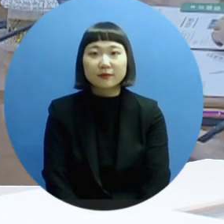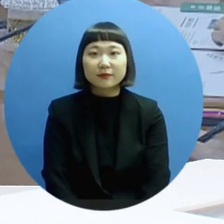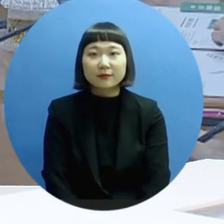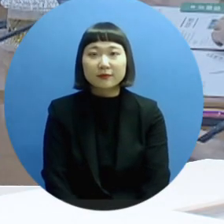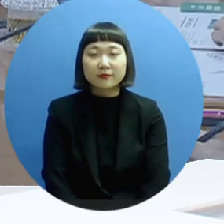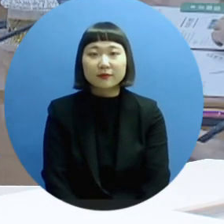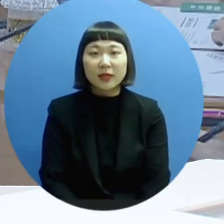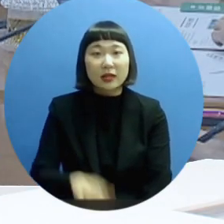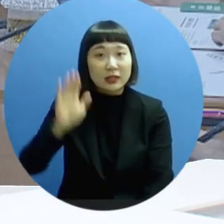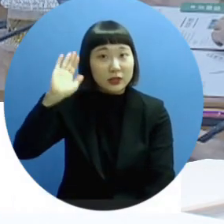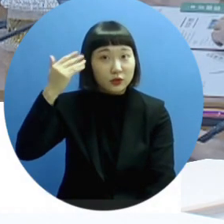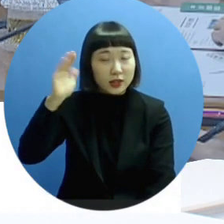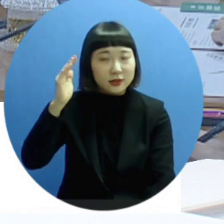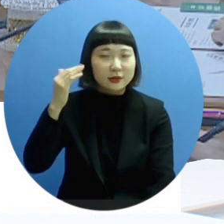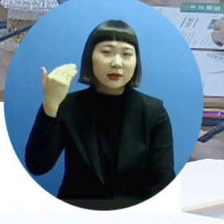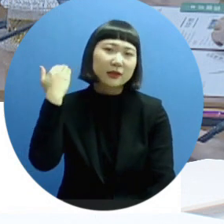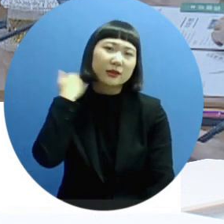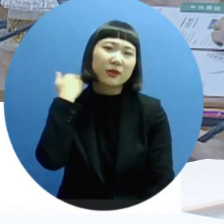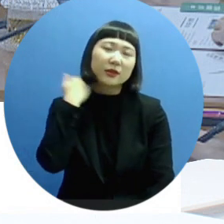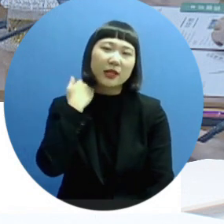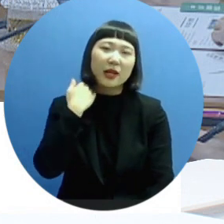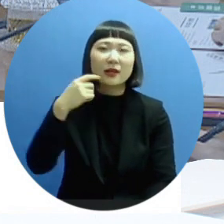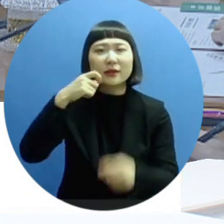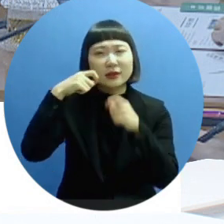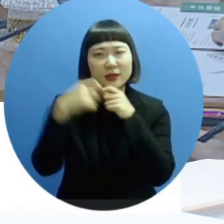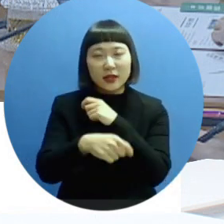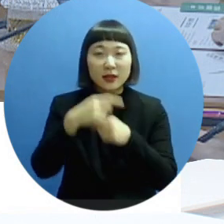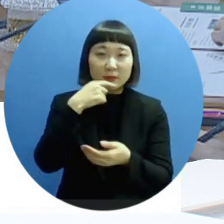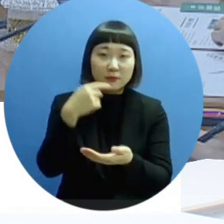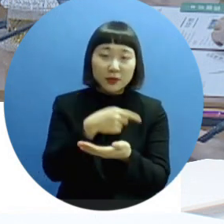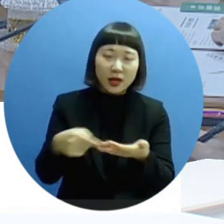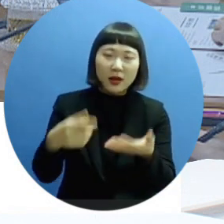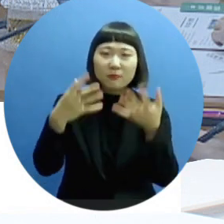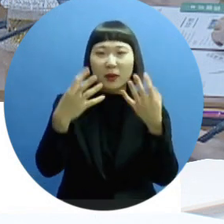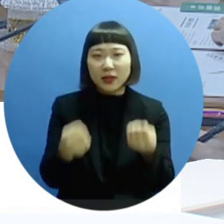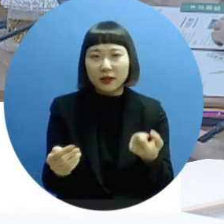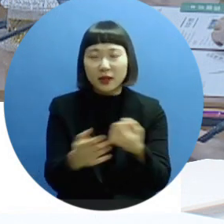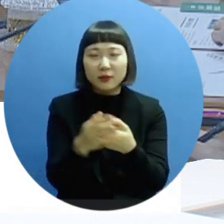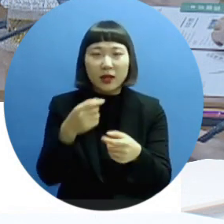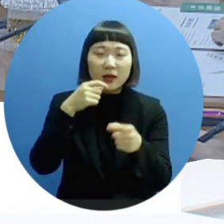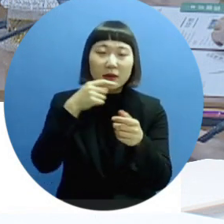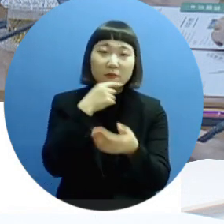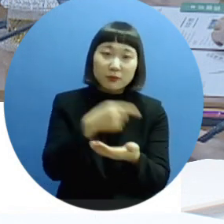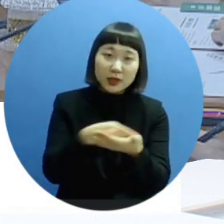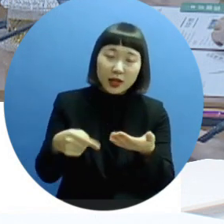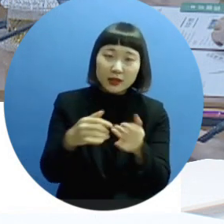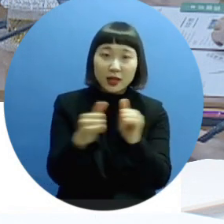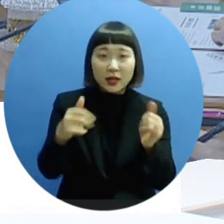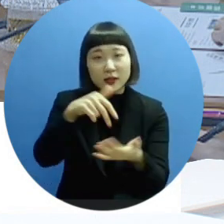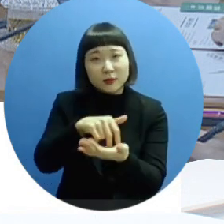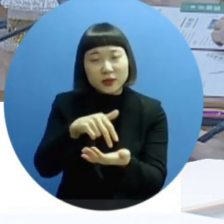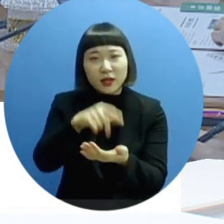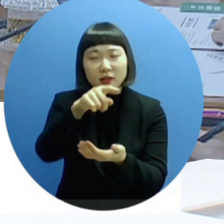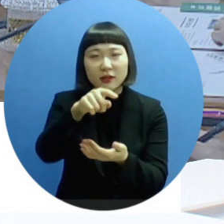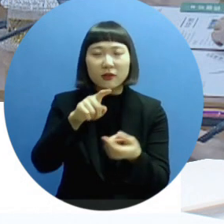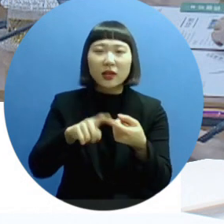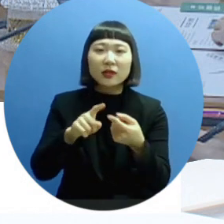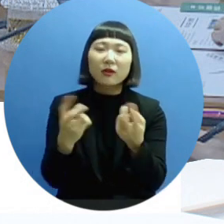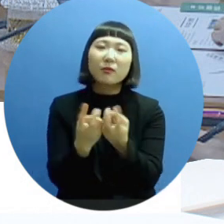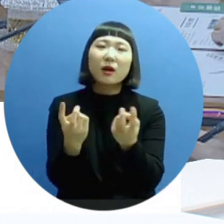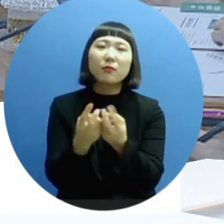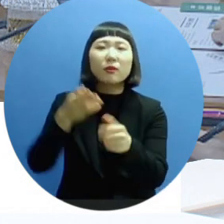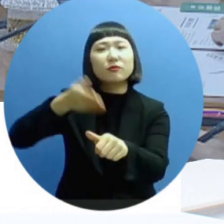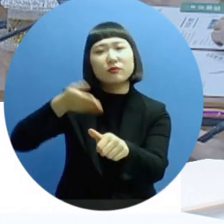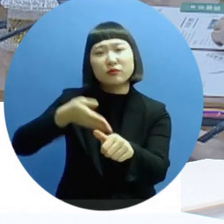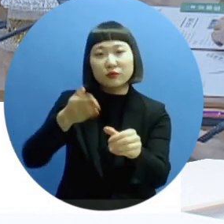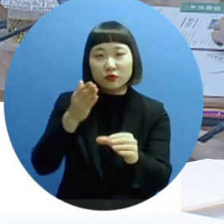최근 전세 사기 피해가 잇따르면서 피해자들은 대책 마련을 촉구하고 있습니다. 특히 수도권 전세 사고의